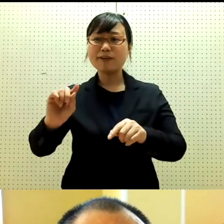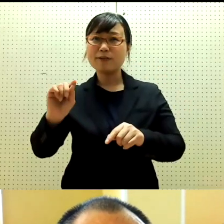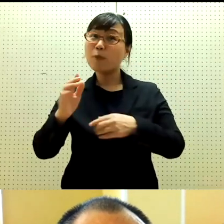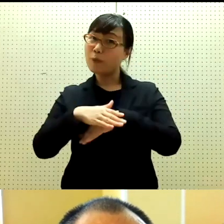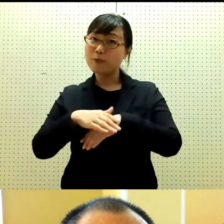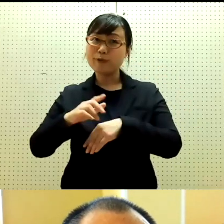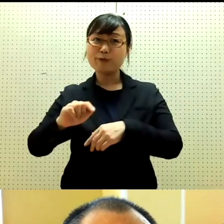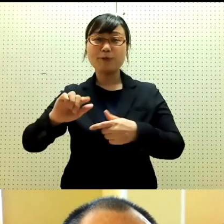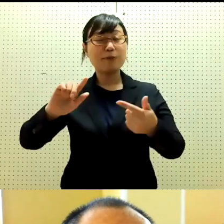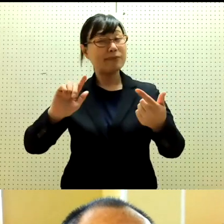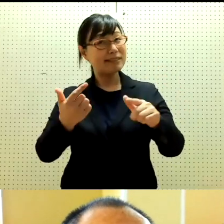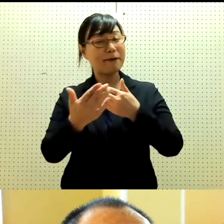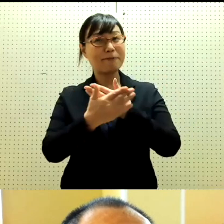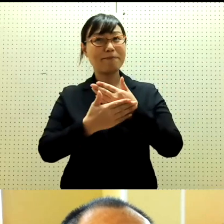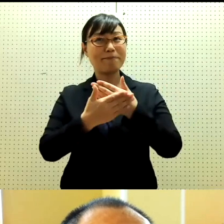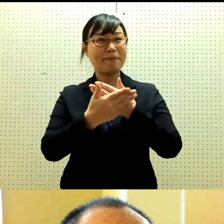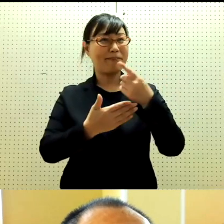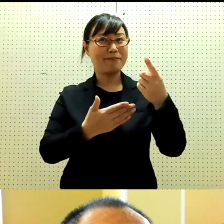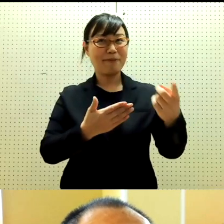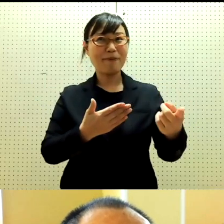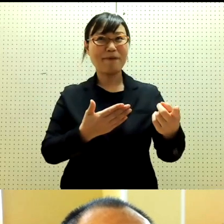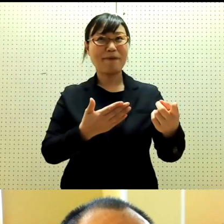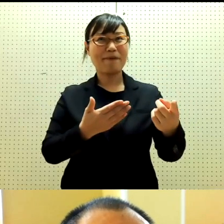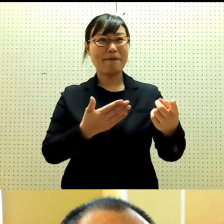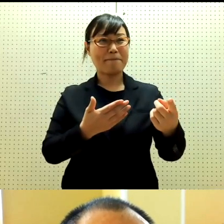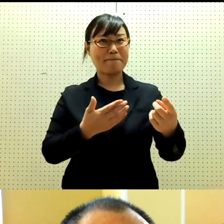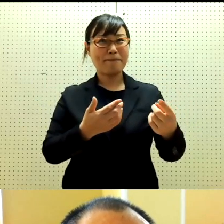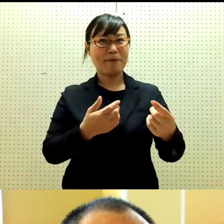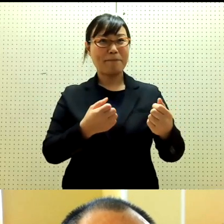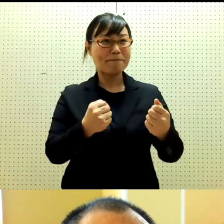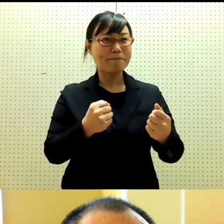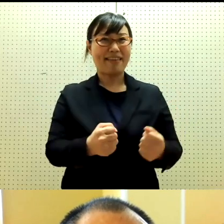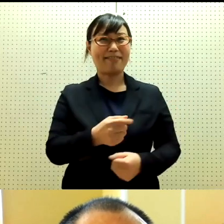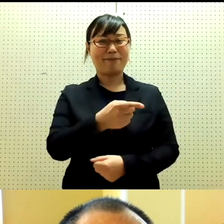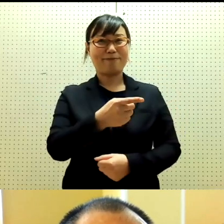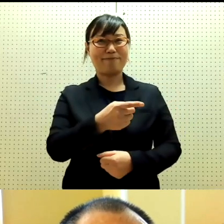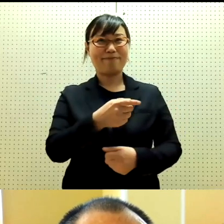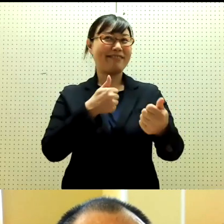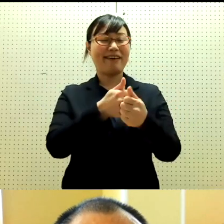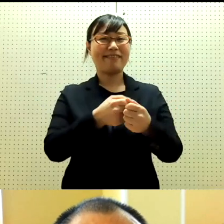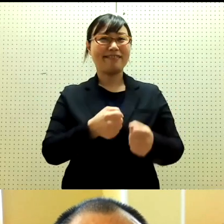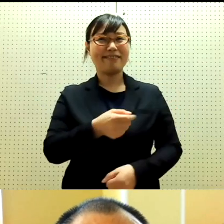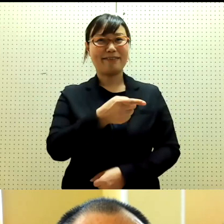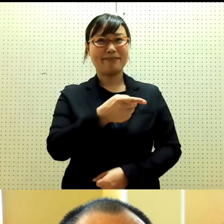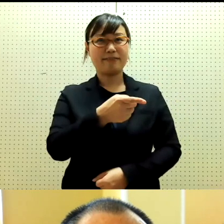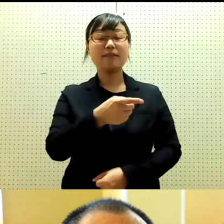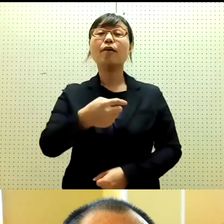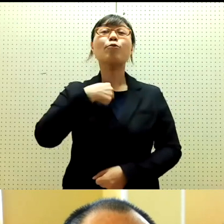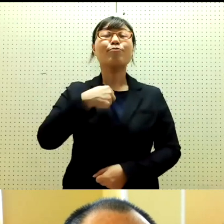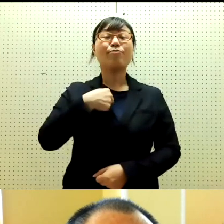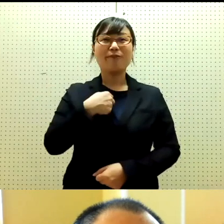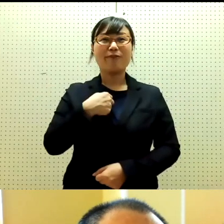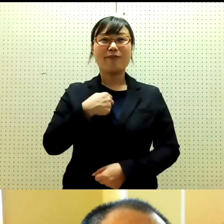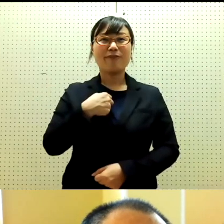を結構強化されてるの、意図的におやりになってるなって気がしたんですよね。それは、まあ、僕もよくこういう会議とかでよく言うんですけ